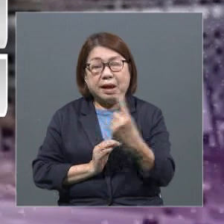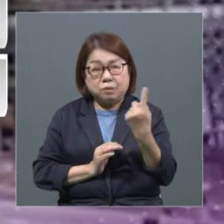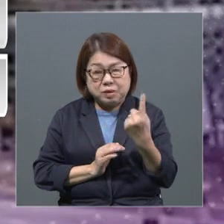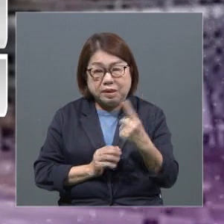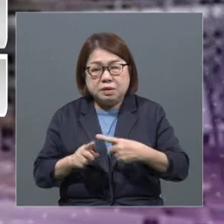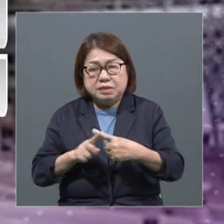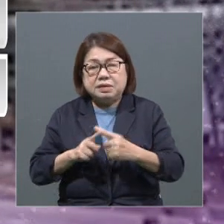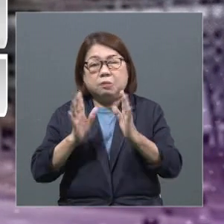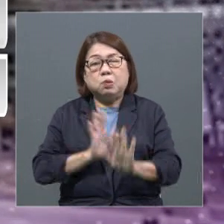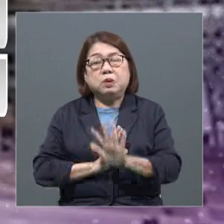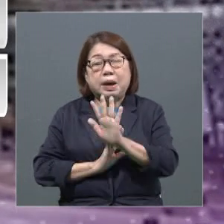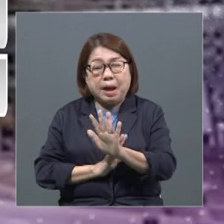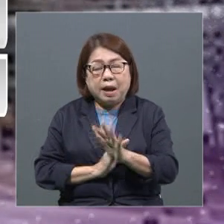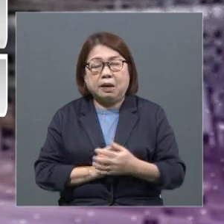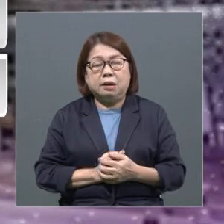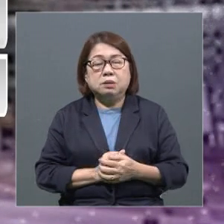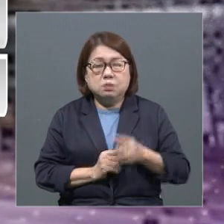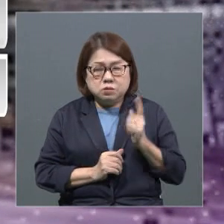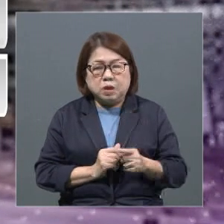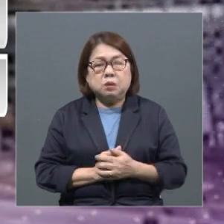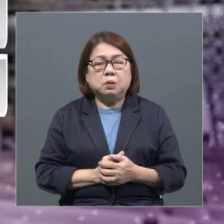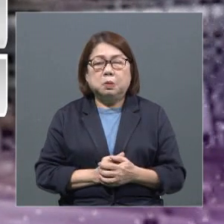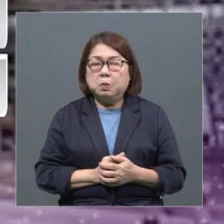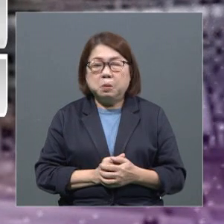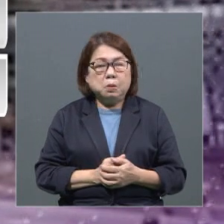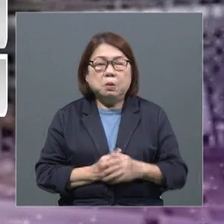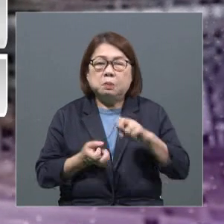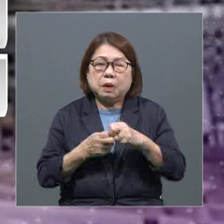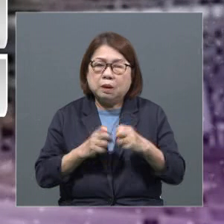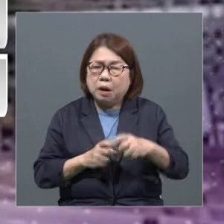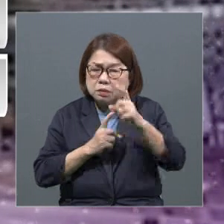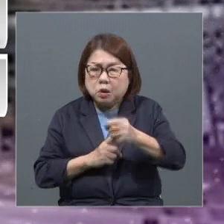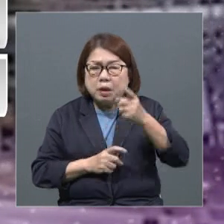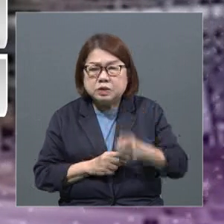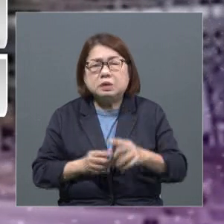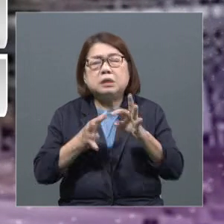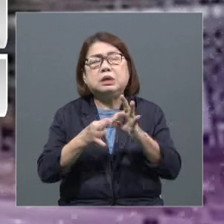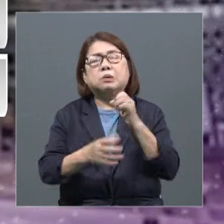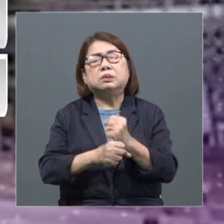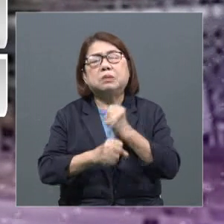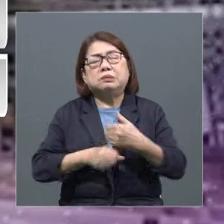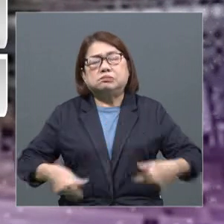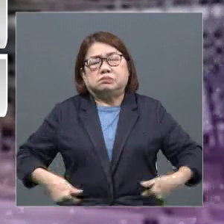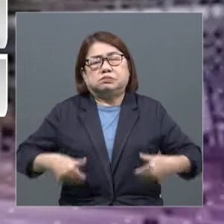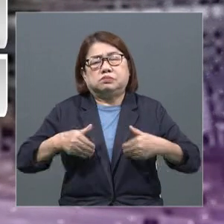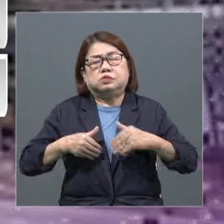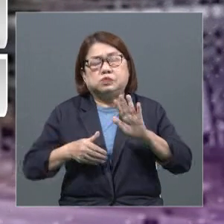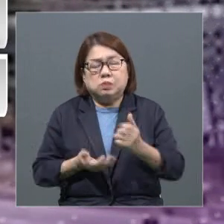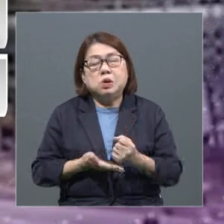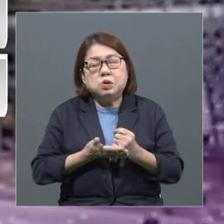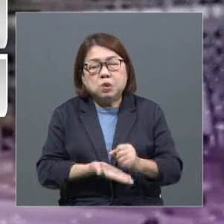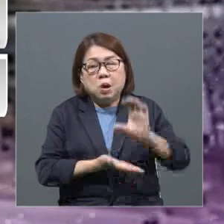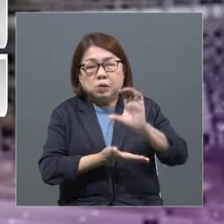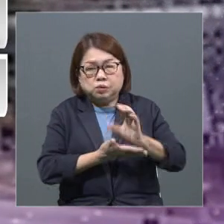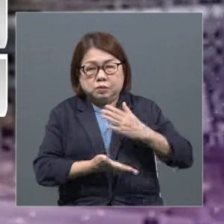คนซึ่งถือว่าเป็นประสบการณ์ที่เป็นการประสบอันตรายเนื่องจากการทำงานก็จะได้รับความคุ้มครองจากกองทุน